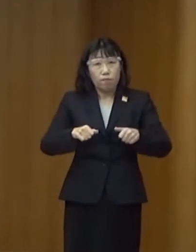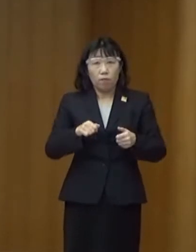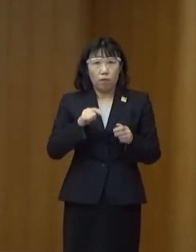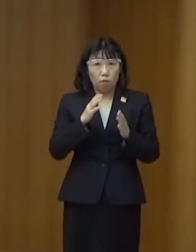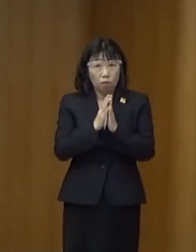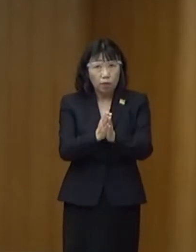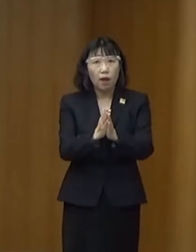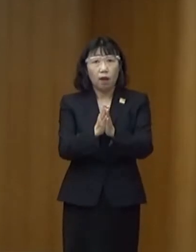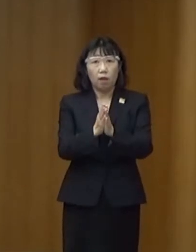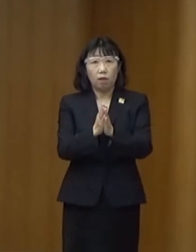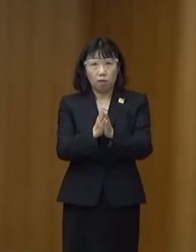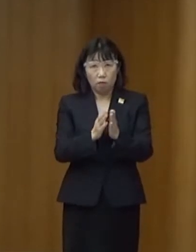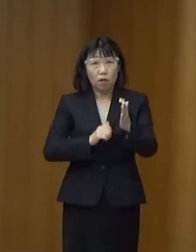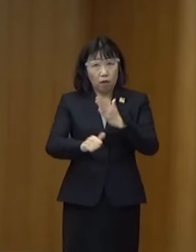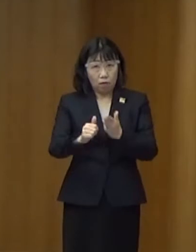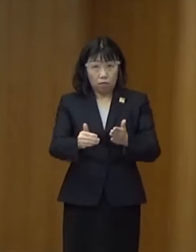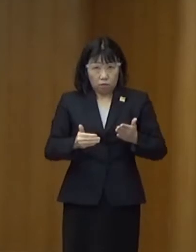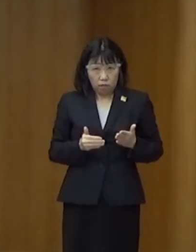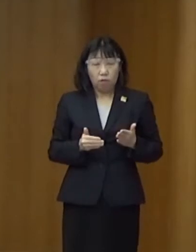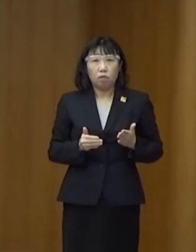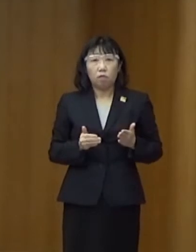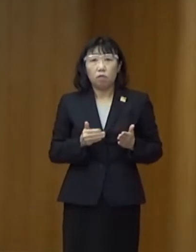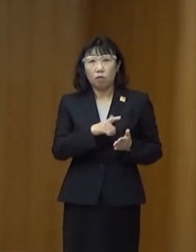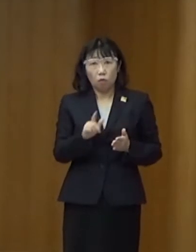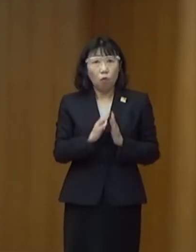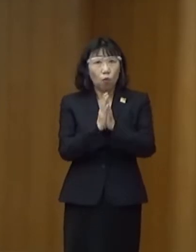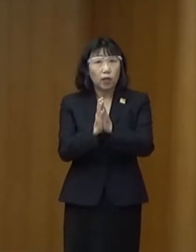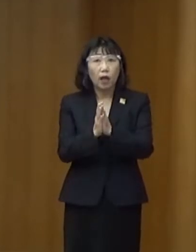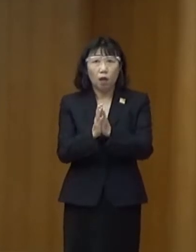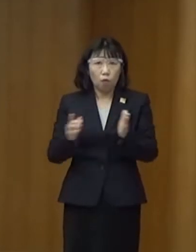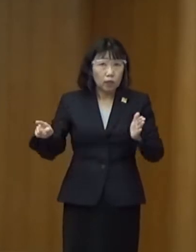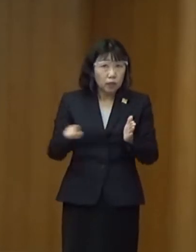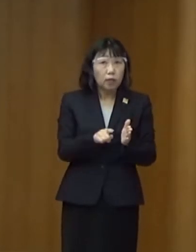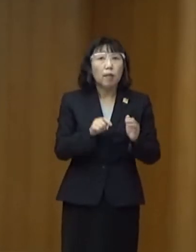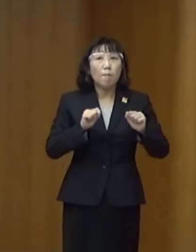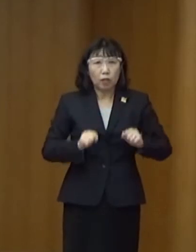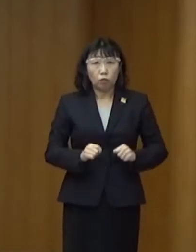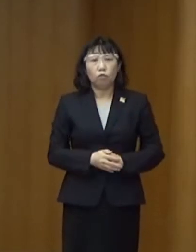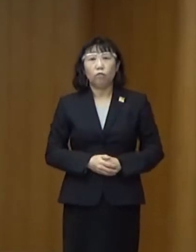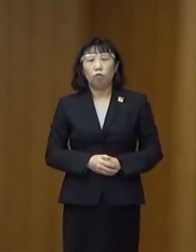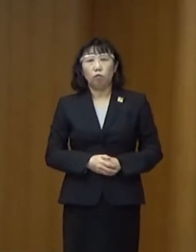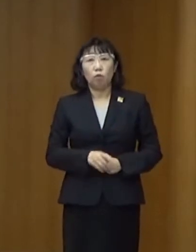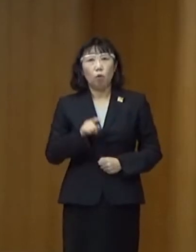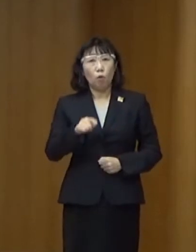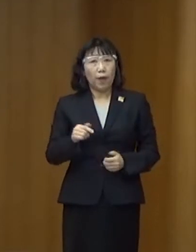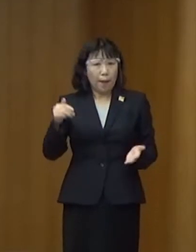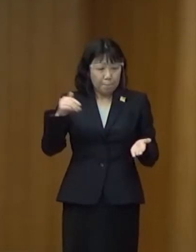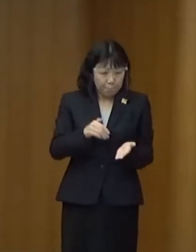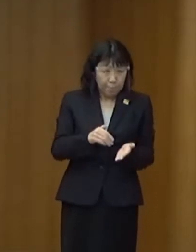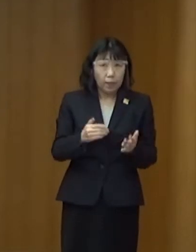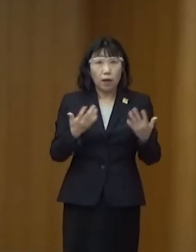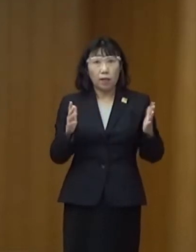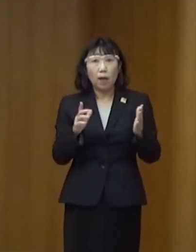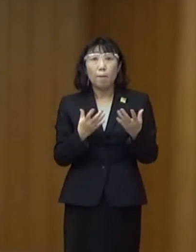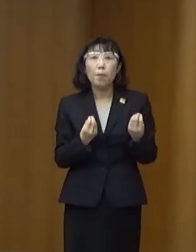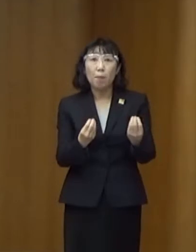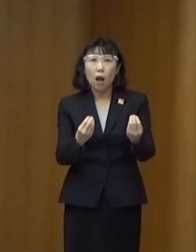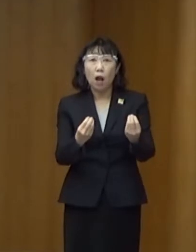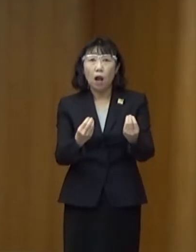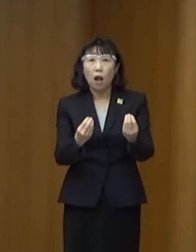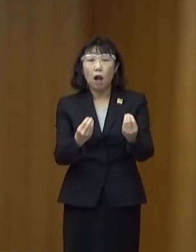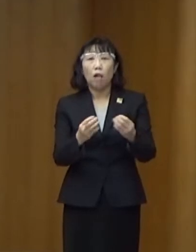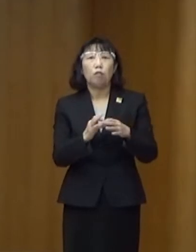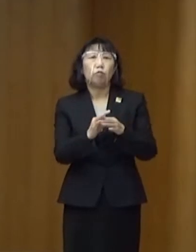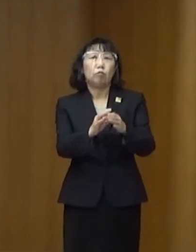る、外出往来の自粛、このお願いをしているところでございます。これが徹底をされないということであれ